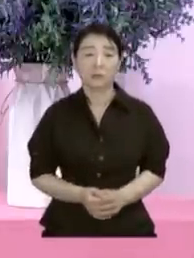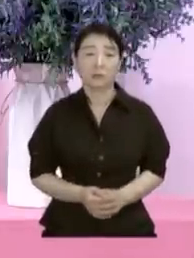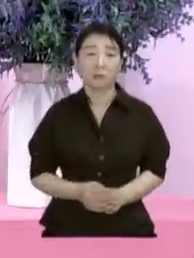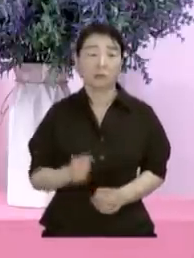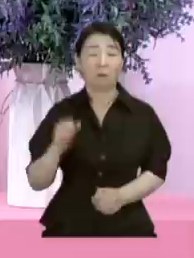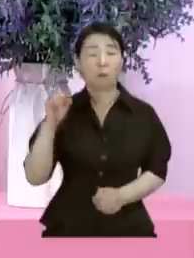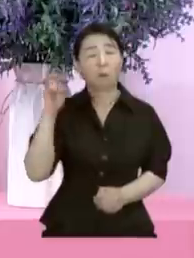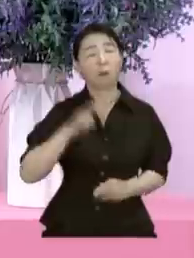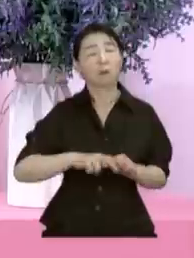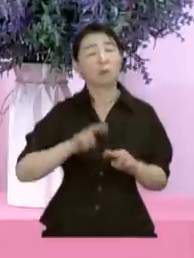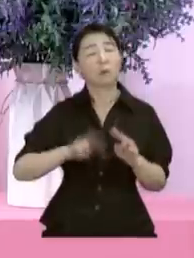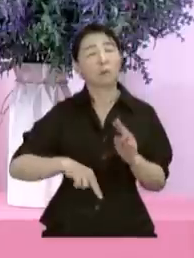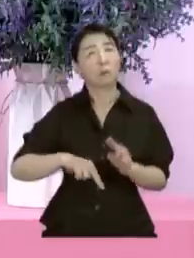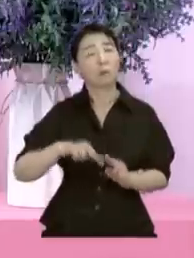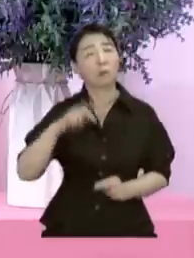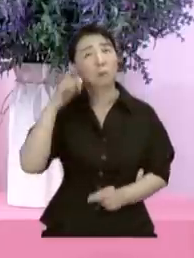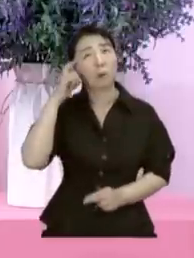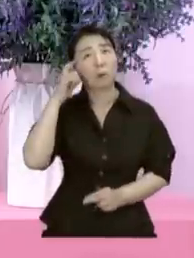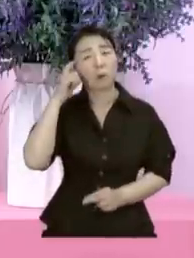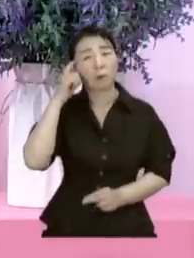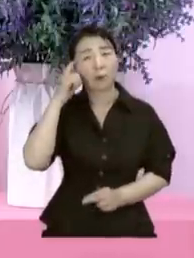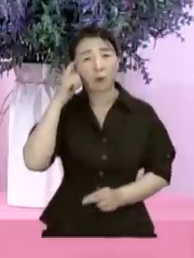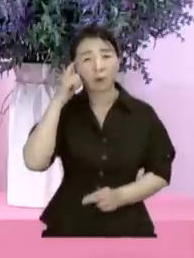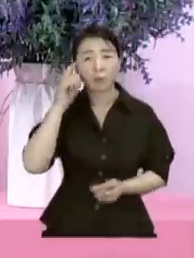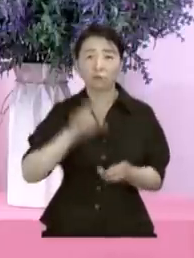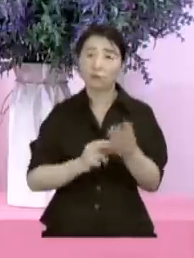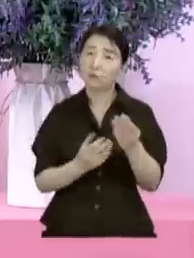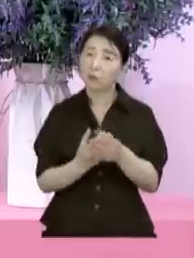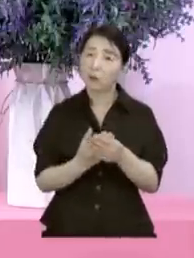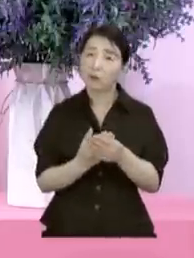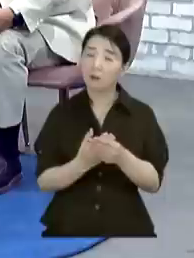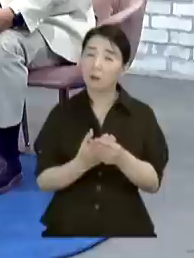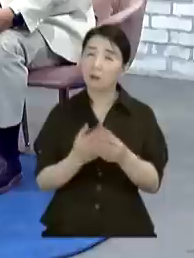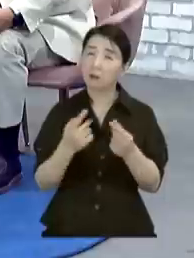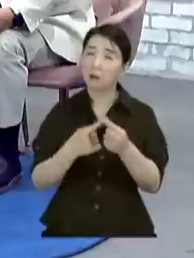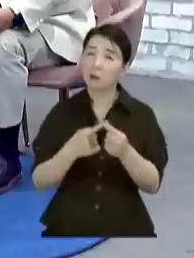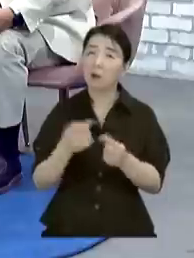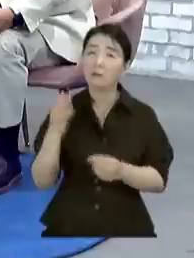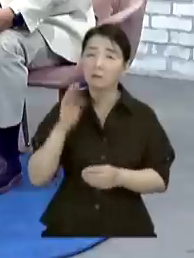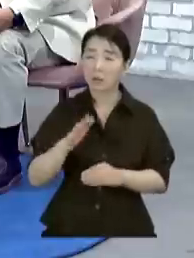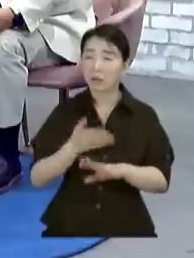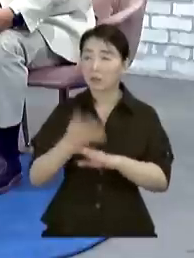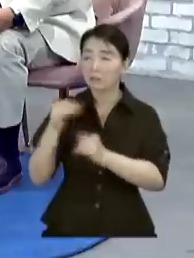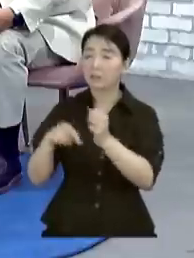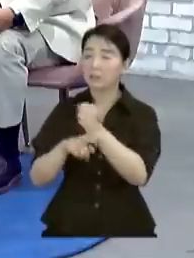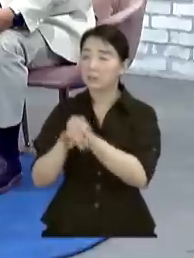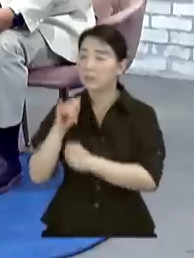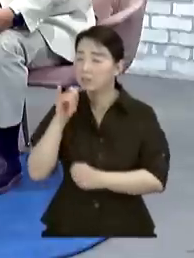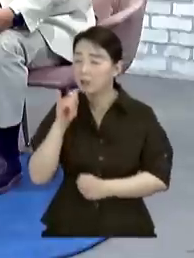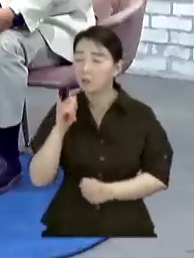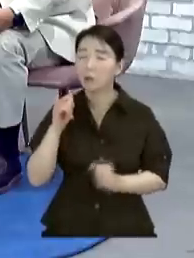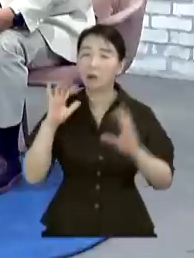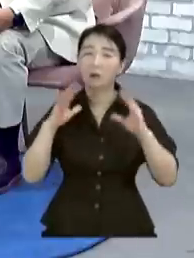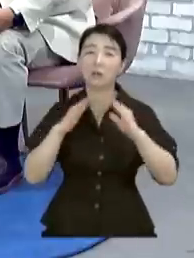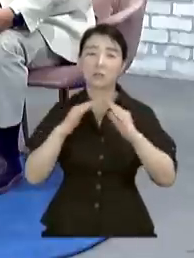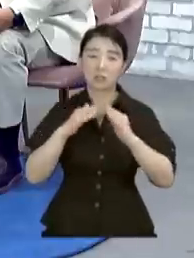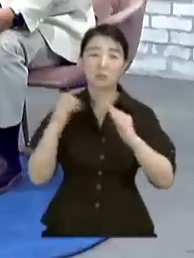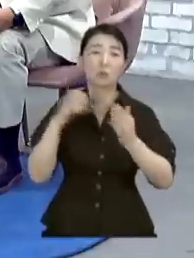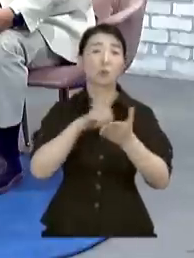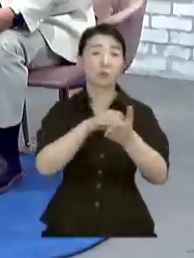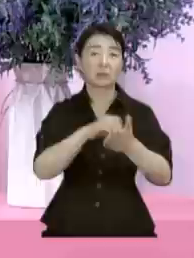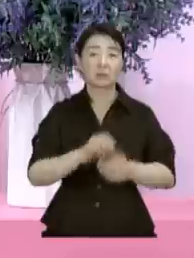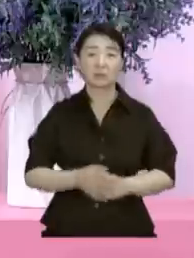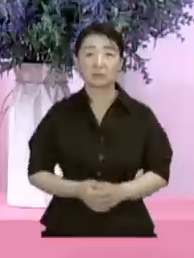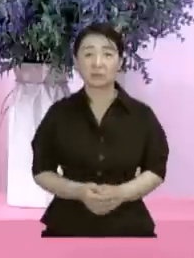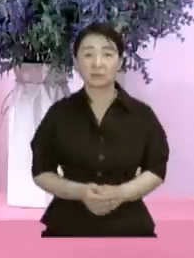이렇게 이런 일이 생길까 하고 있었는데 한 번 그랬는데 하나님의 뜻이 또 다른 데 있겠지 하고 또 어린이집 교사로 또